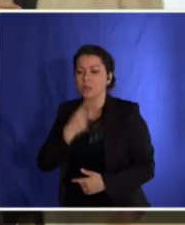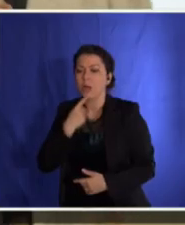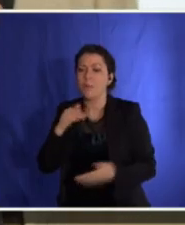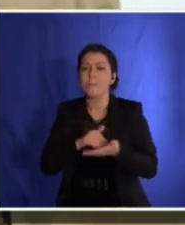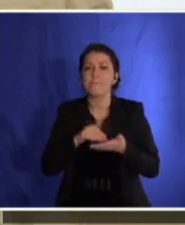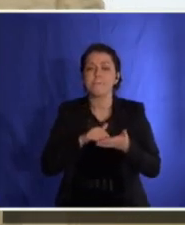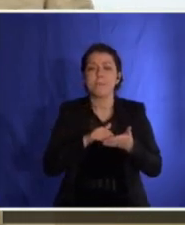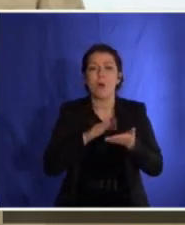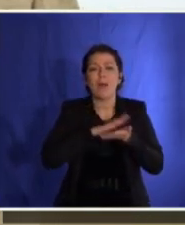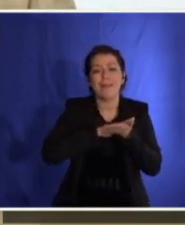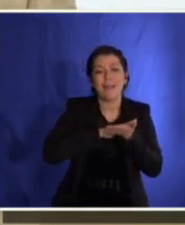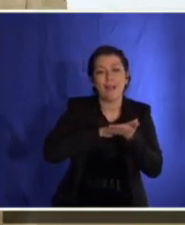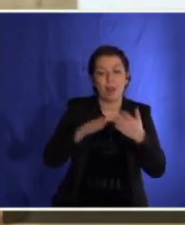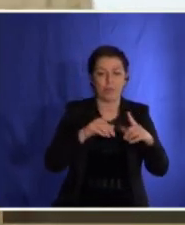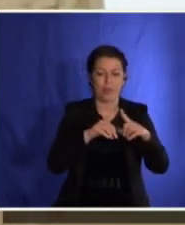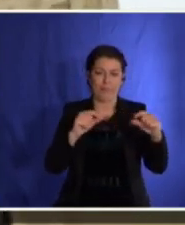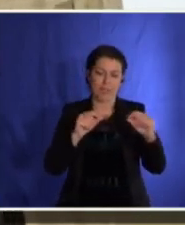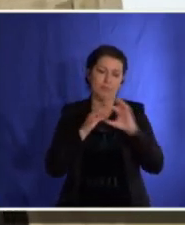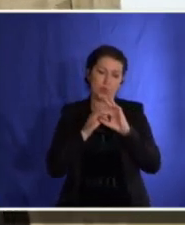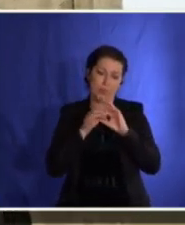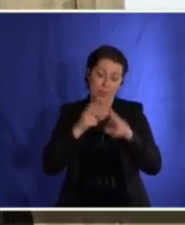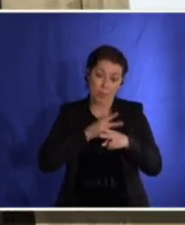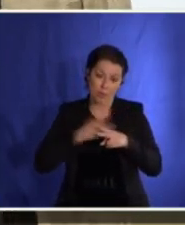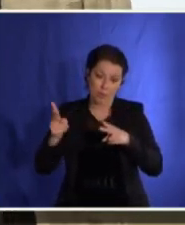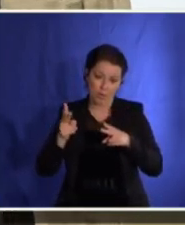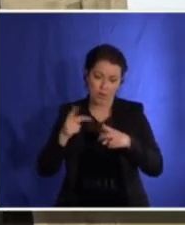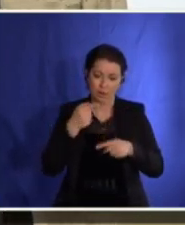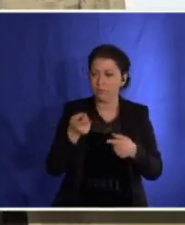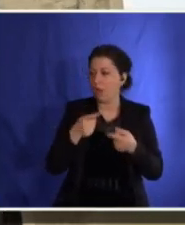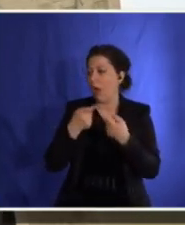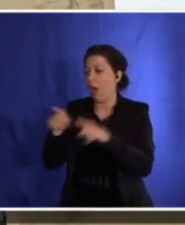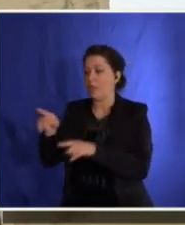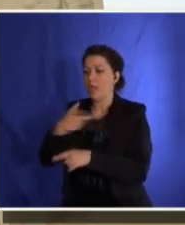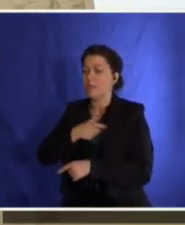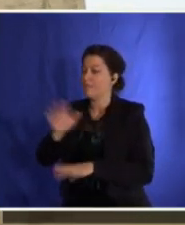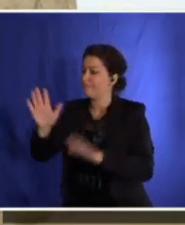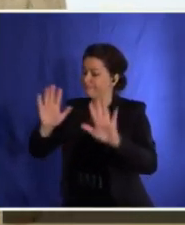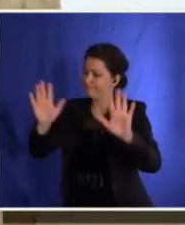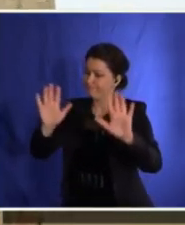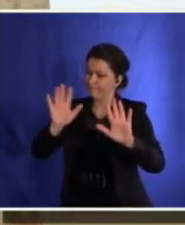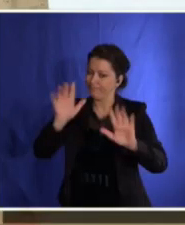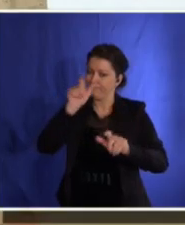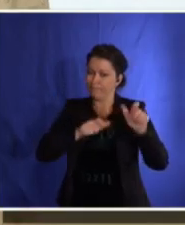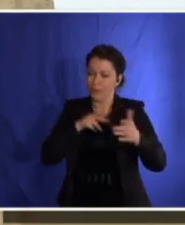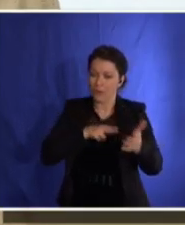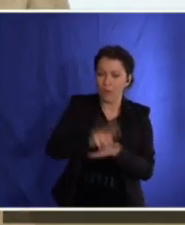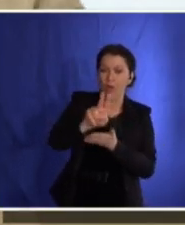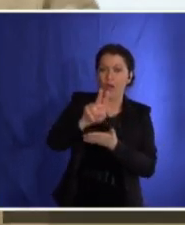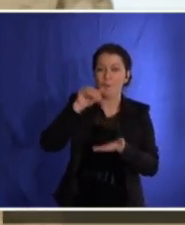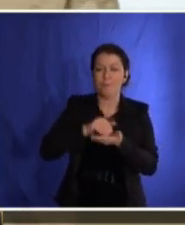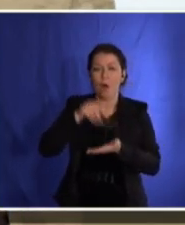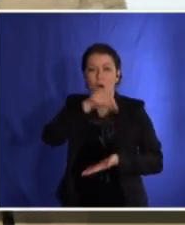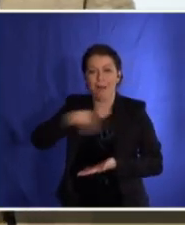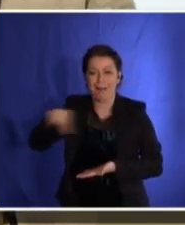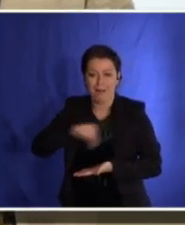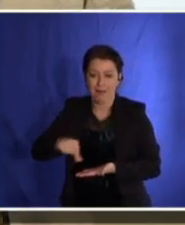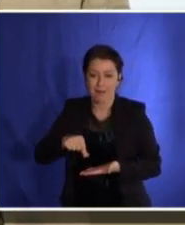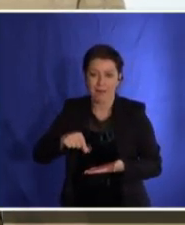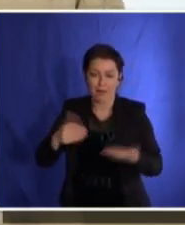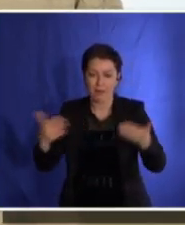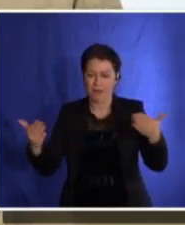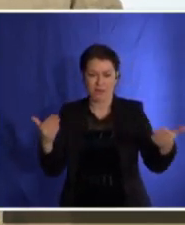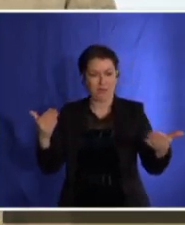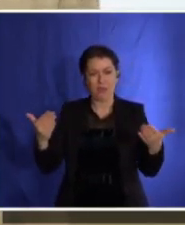Glottefliesen wegen der Hygiene. Der andere sagt, na, da rutschen die Leute aus, ihr braucht Rillen. Ist ja selbstverständlich, dass